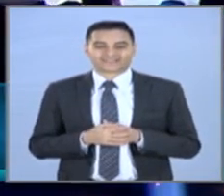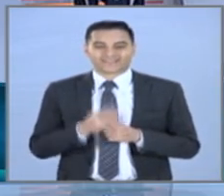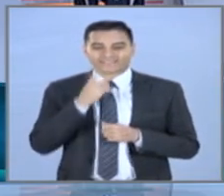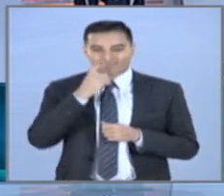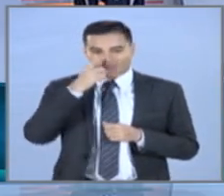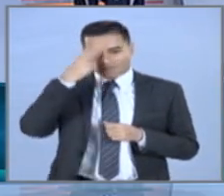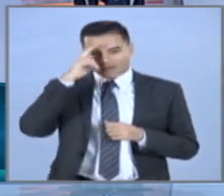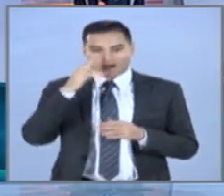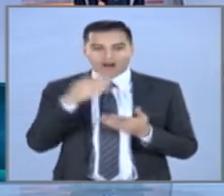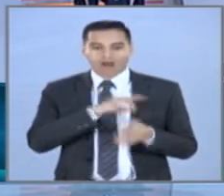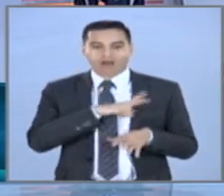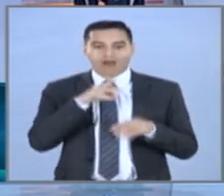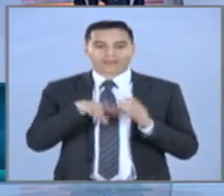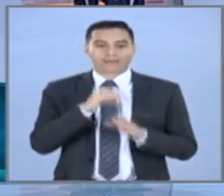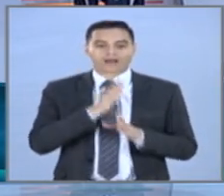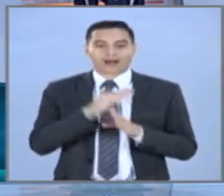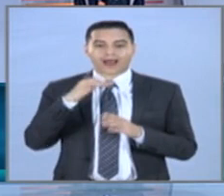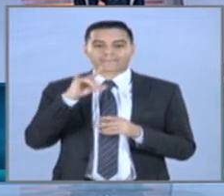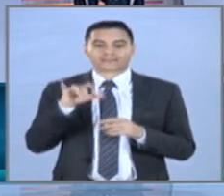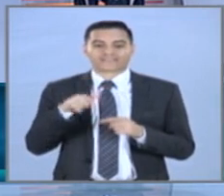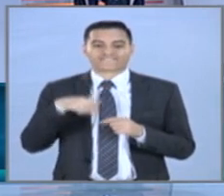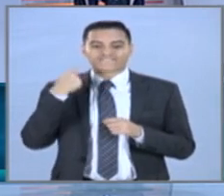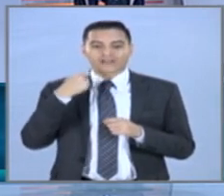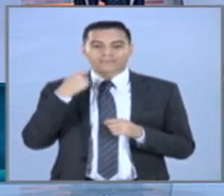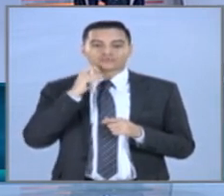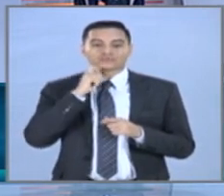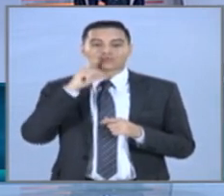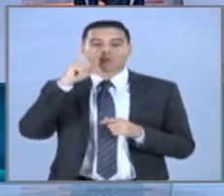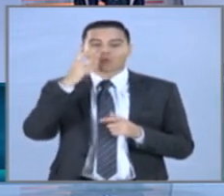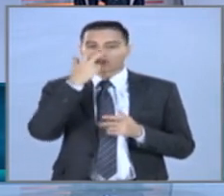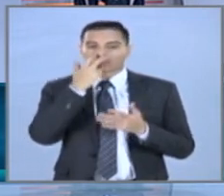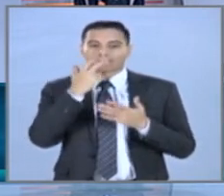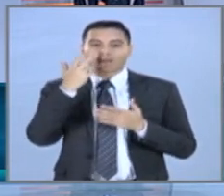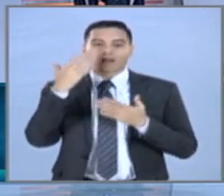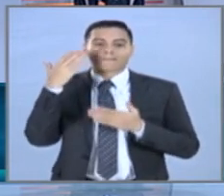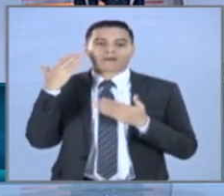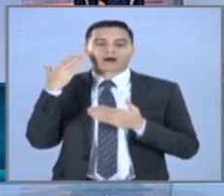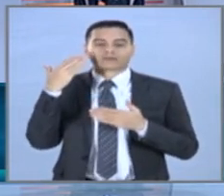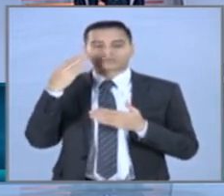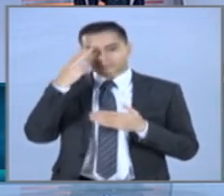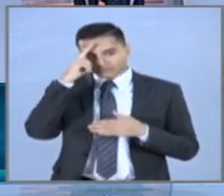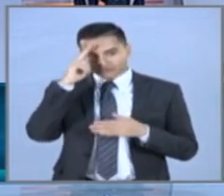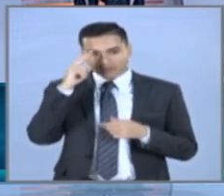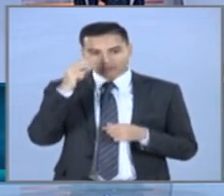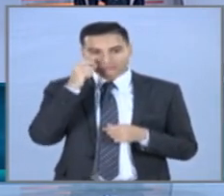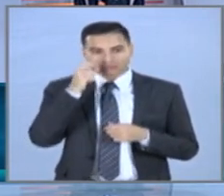فنون، فنان راحل قام بدور حمدي في فيلم صوت من الماضي، فمن